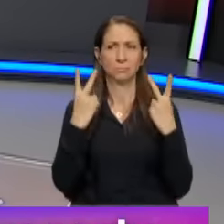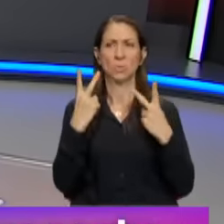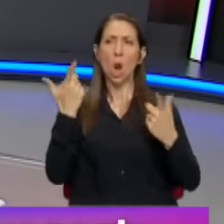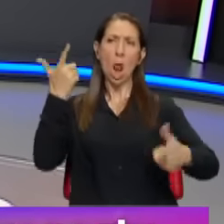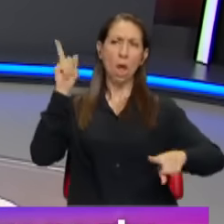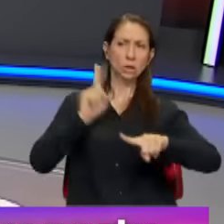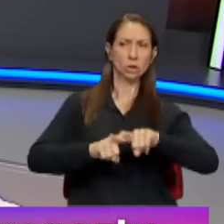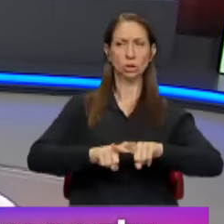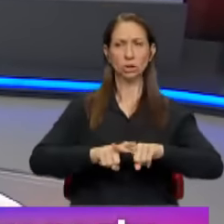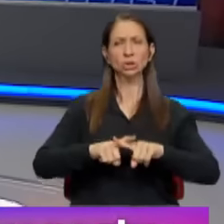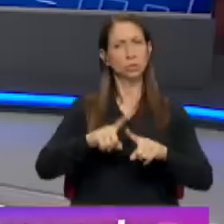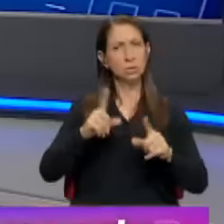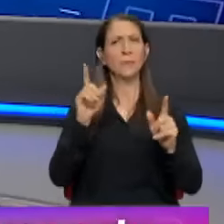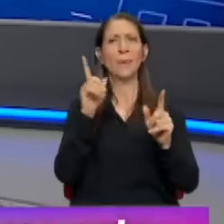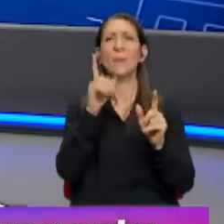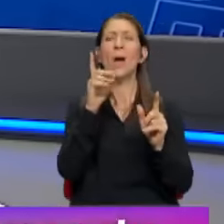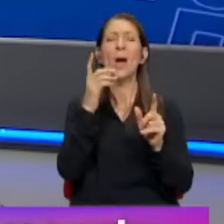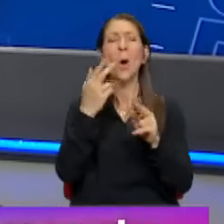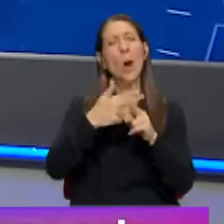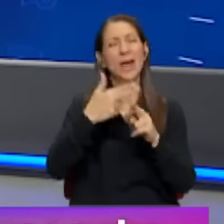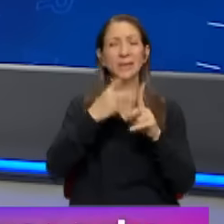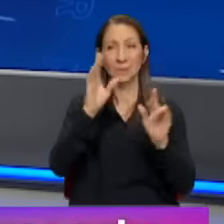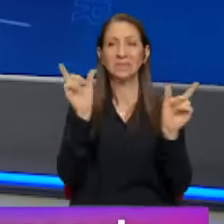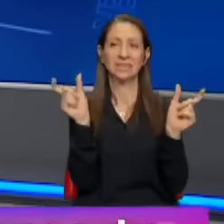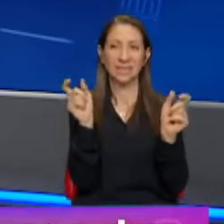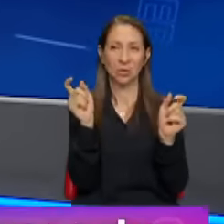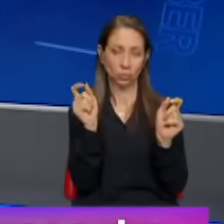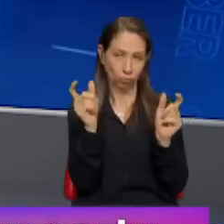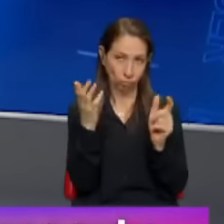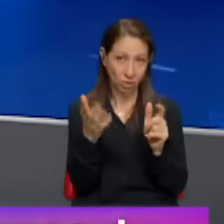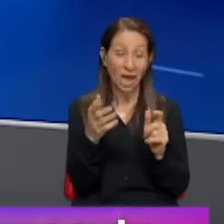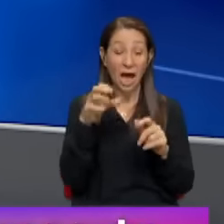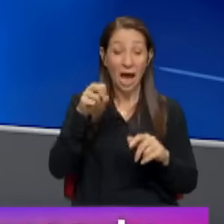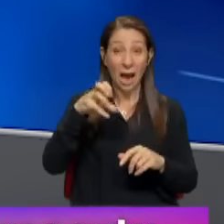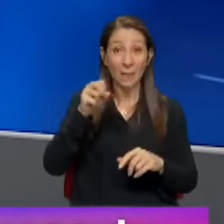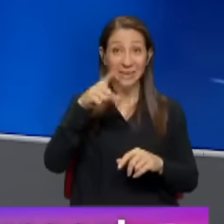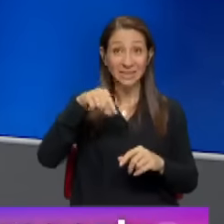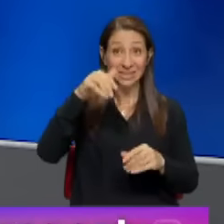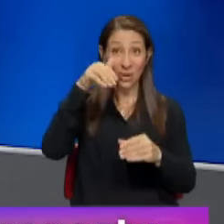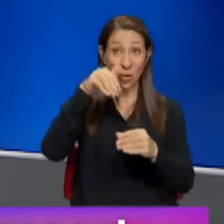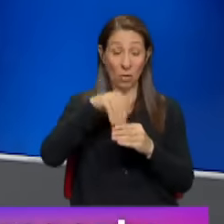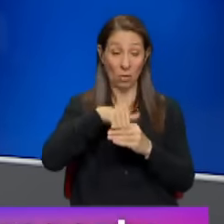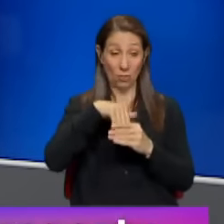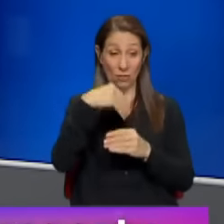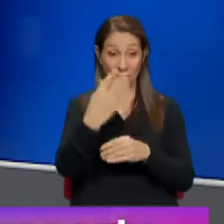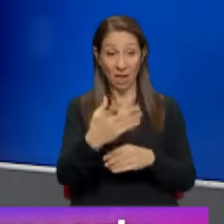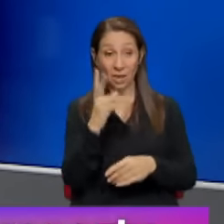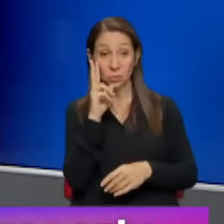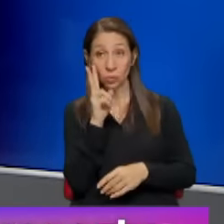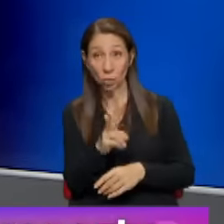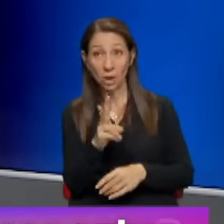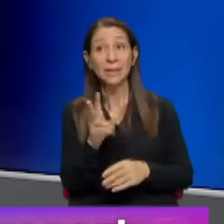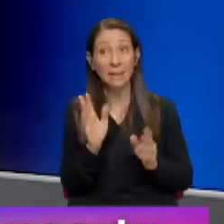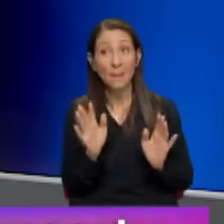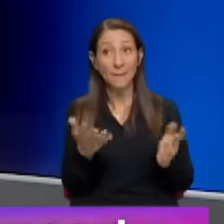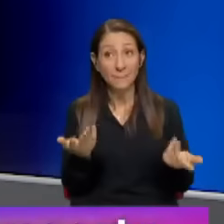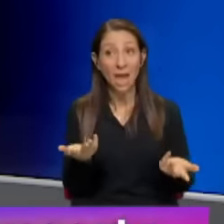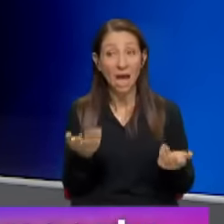Bir metafor olarak da ıstakoz seçmenin karşısında, AK Partili seçmenin özellikle karşısında, tamam